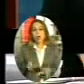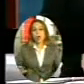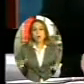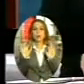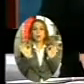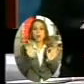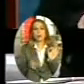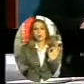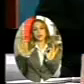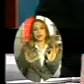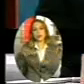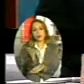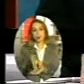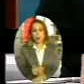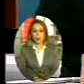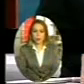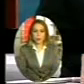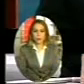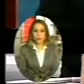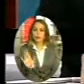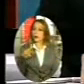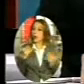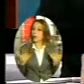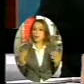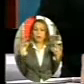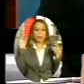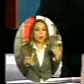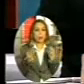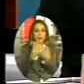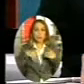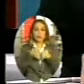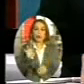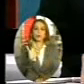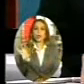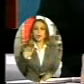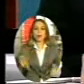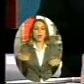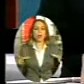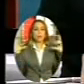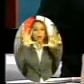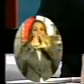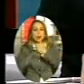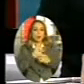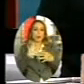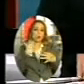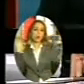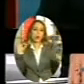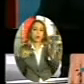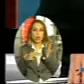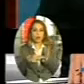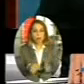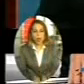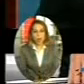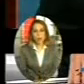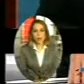בעיקר באזור השרון. גם עכשיו, בשעה הזו, עשרות אלפי משפחות עדיין חיות באפלה, עדיין מנותקות מחשמל. זה קורה